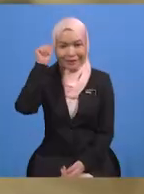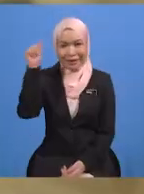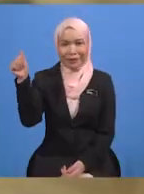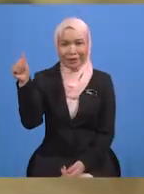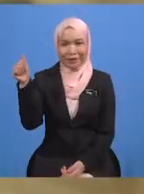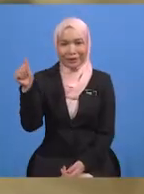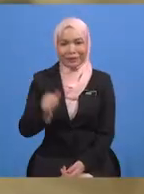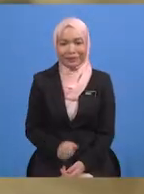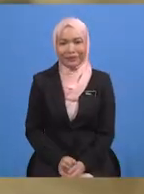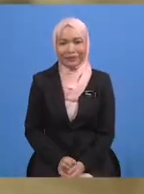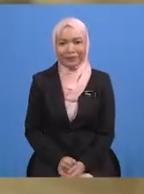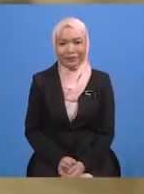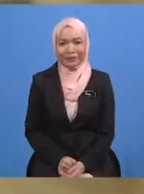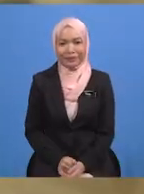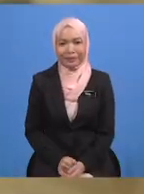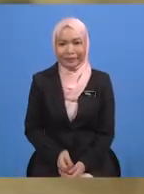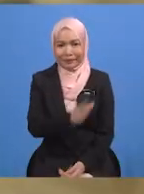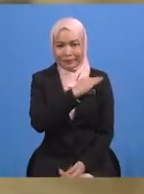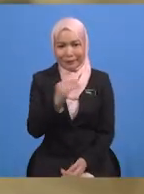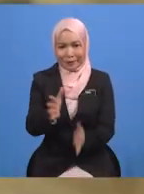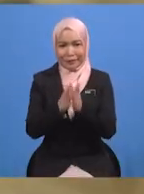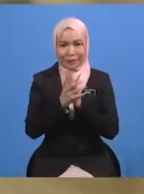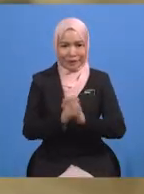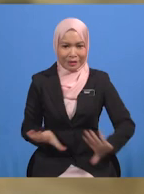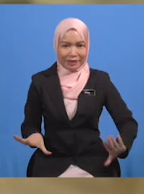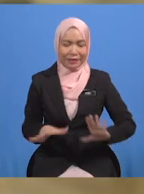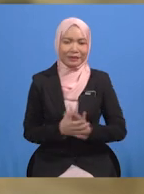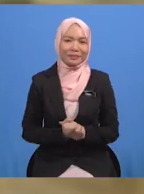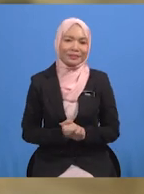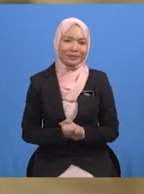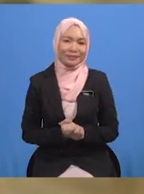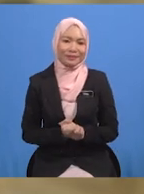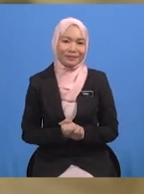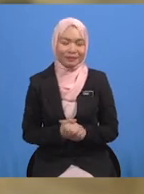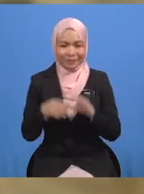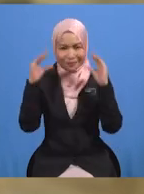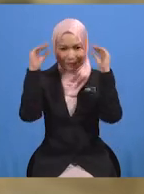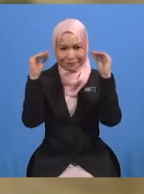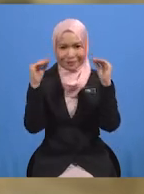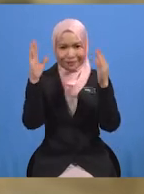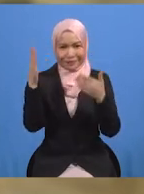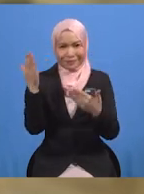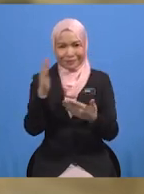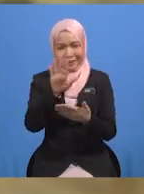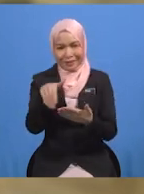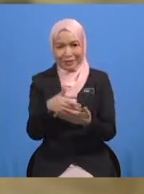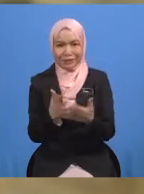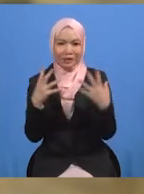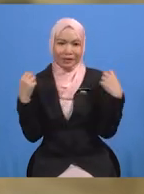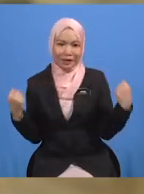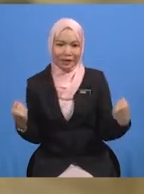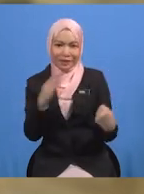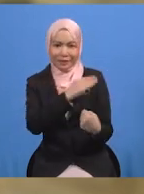Assalamualaikum warahmatullahi wabarakatuh dan selamat sejahtera. Cikgu harap para pelajar semua sihat